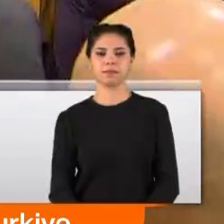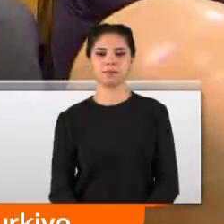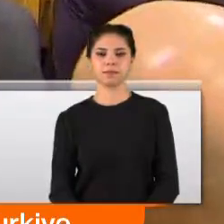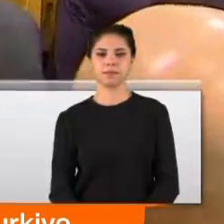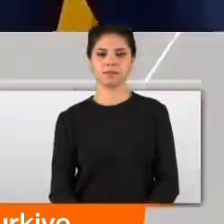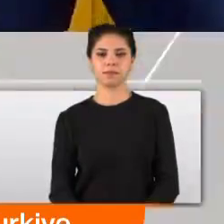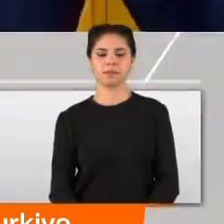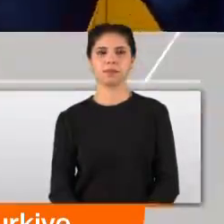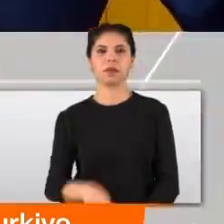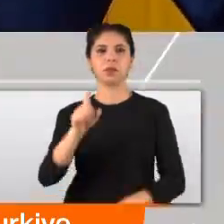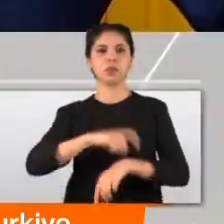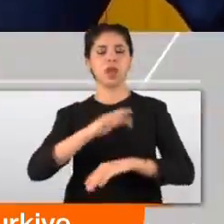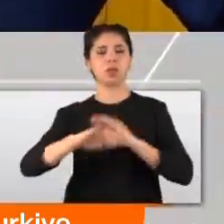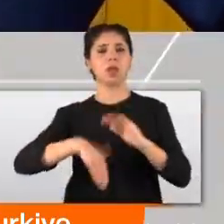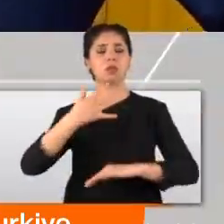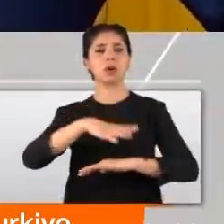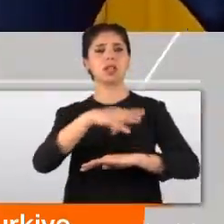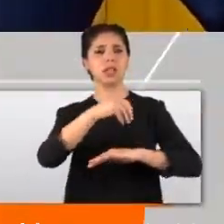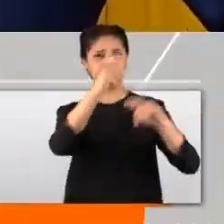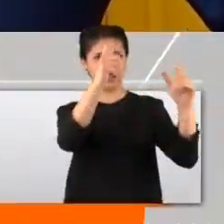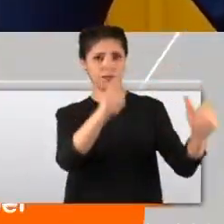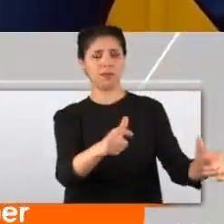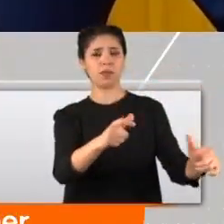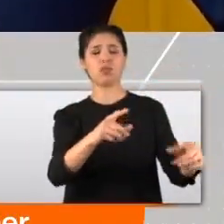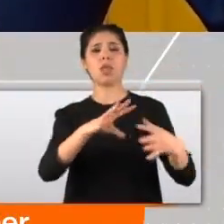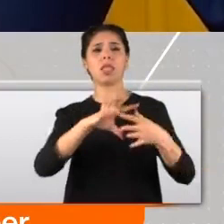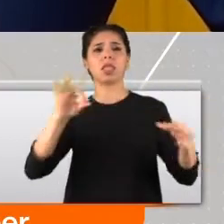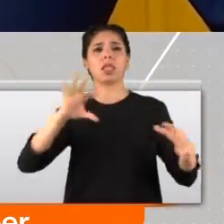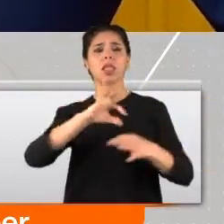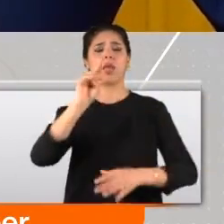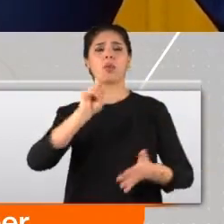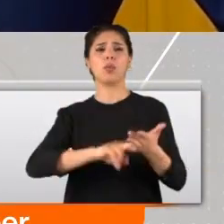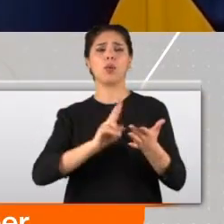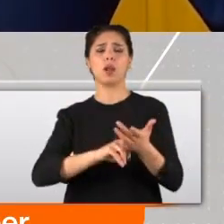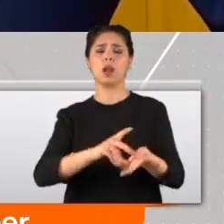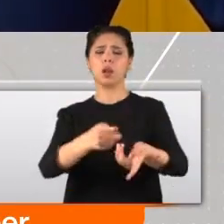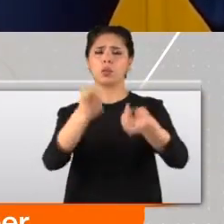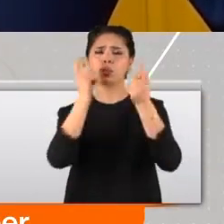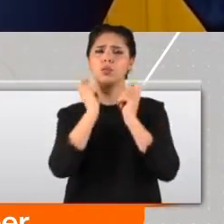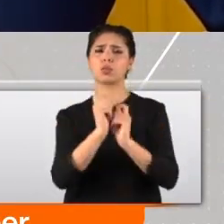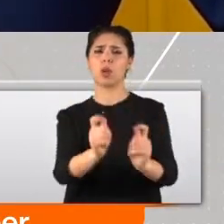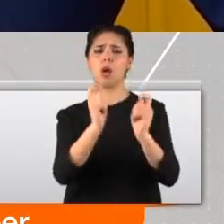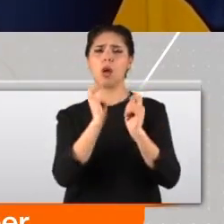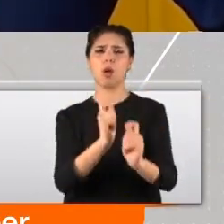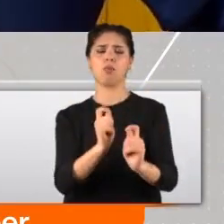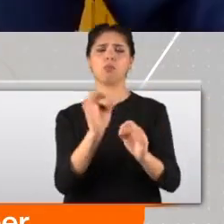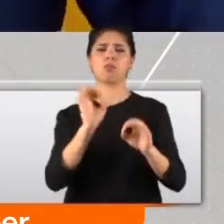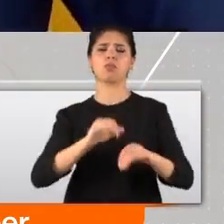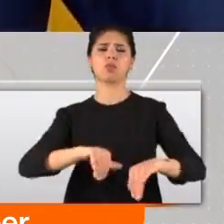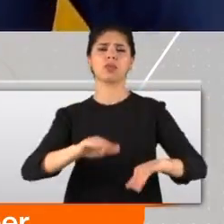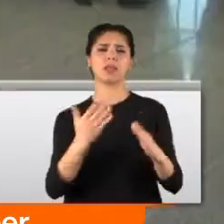Bu saatten sonra İsveç'in NATO üyeliği suya yazılmış yazı kadar güncel bir konu